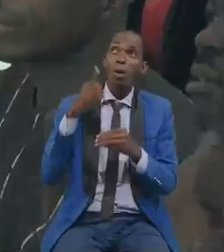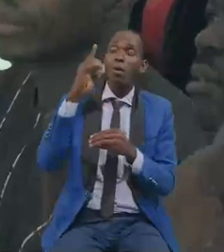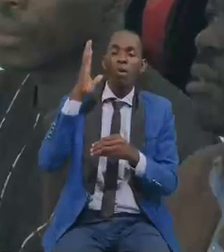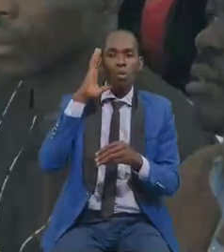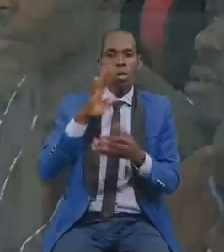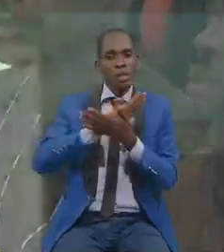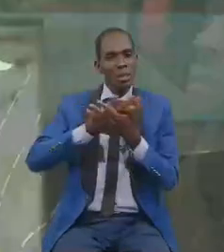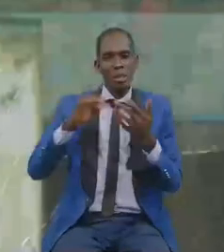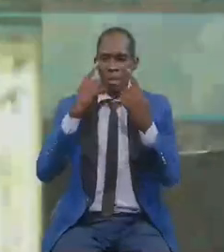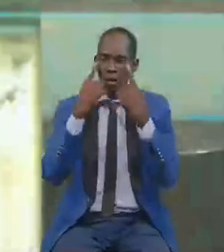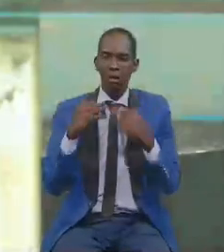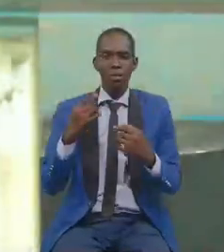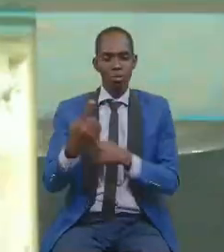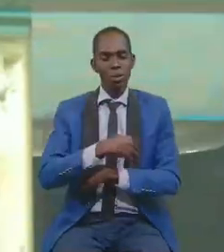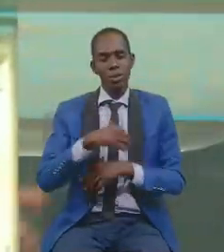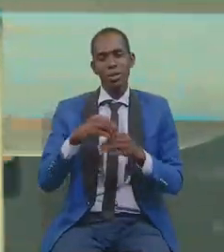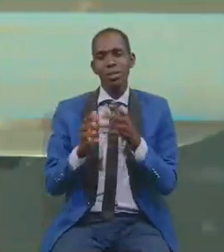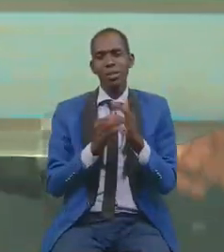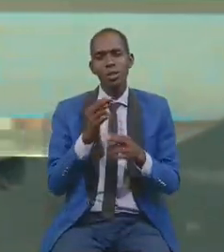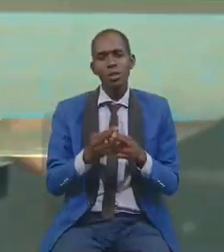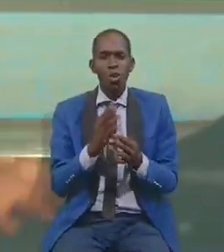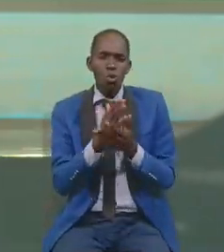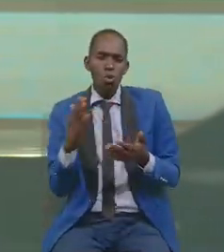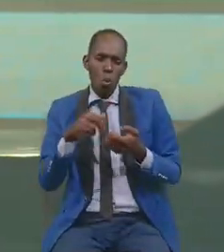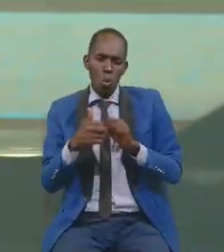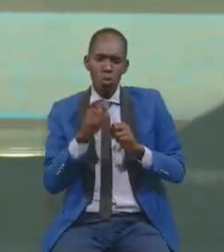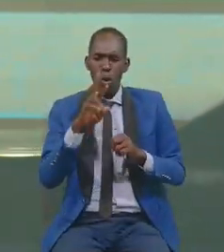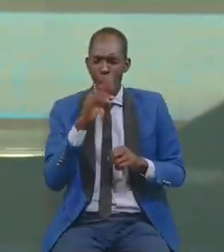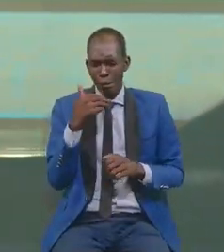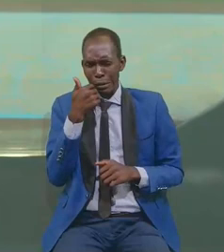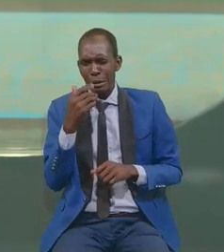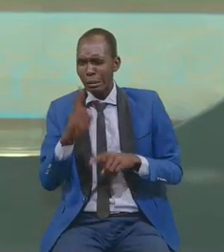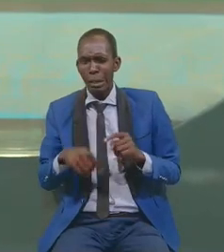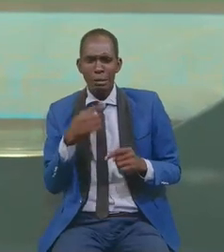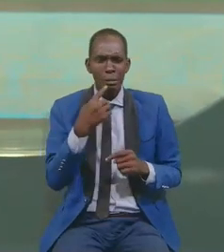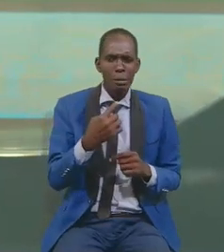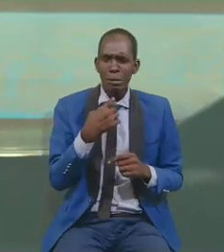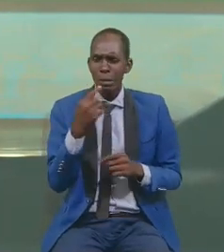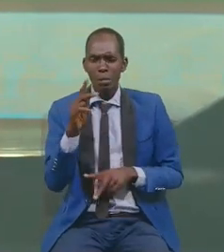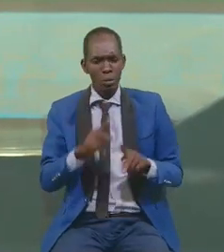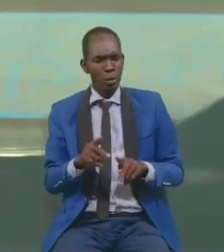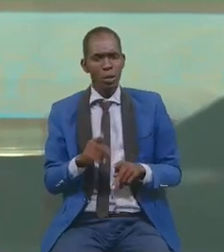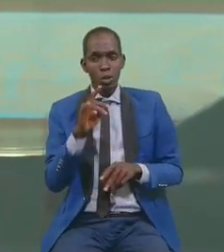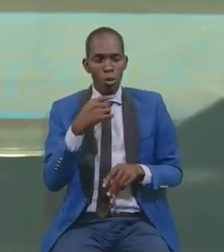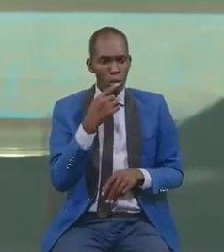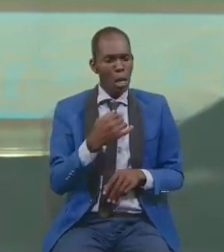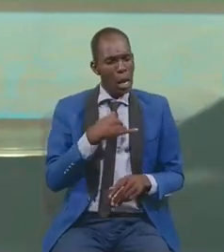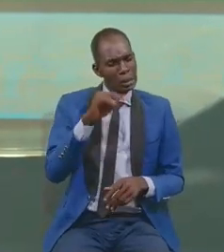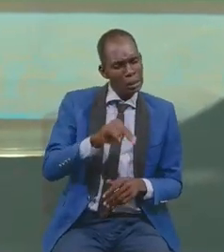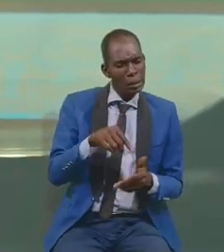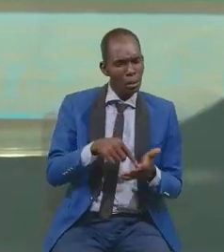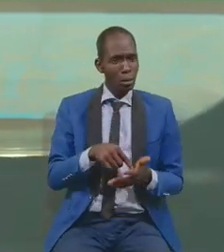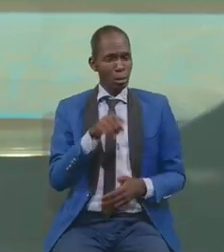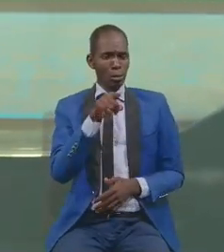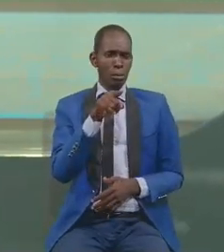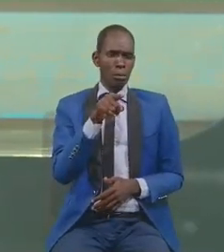jour. Quelles que soient les choses dont vous avez honte même d'en parler aux gens, que j'ai besoin de ceci. Toi-même, je crois que tu as